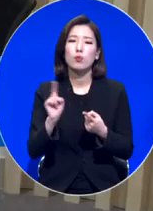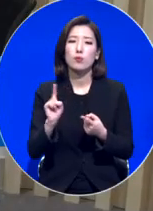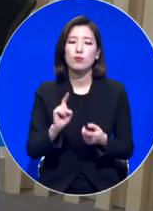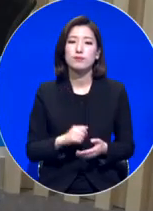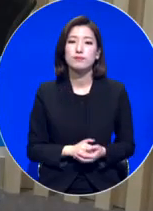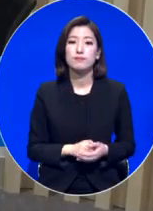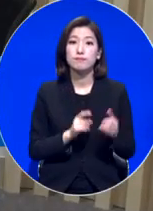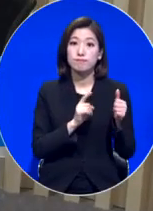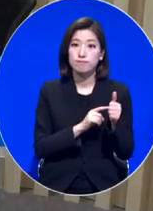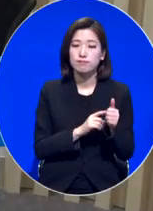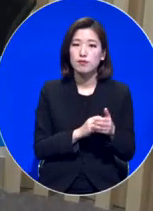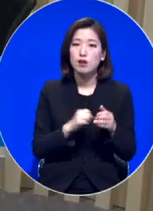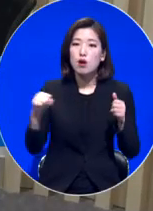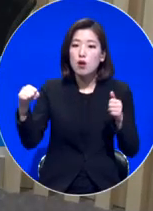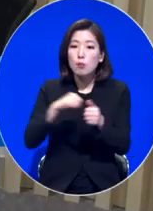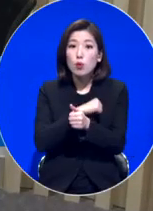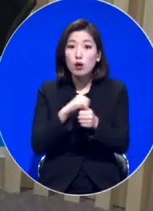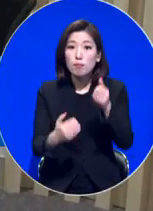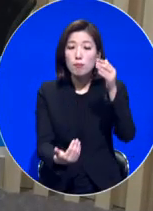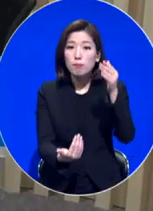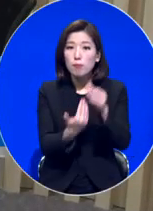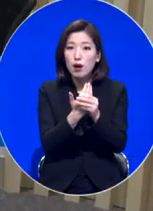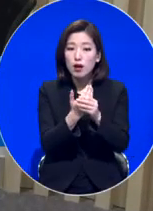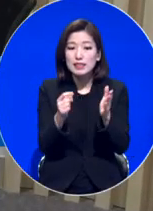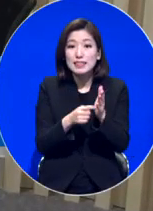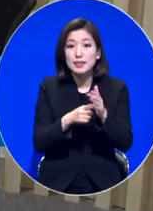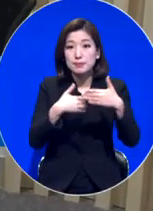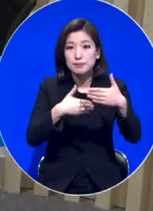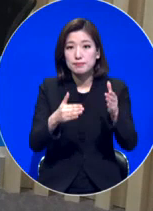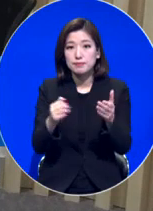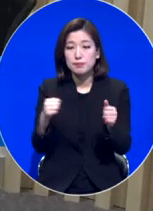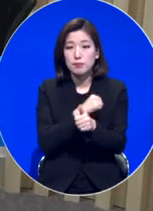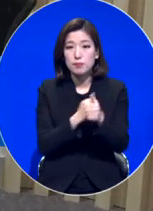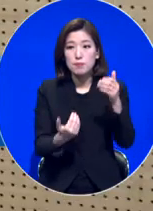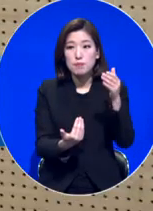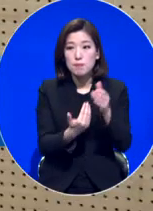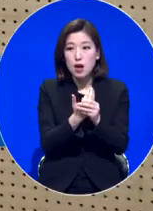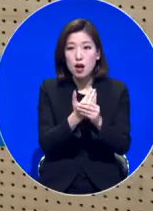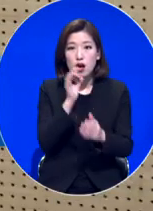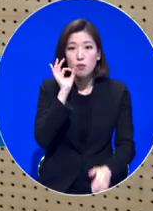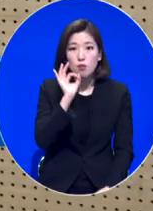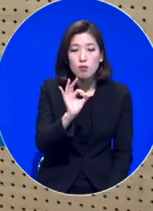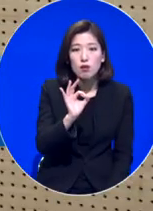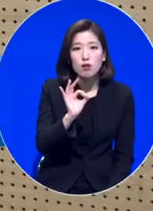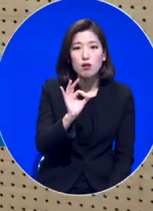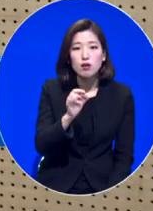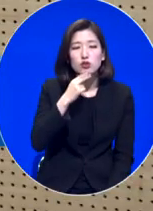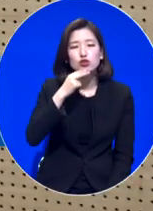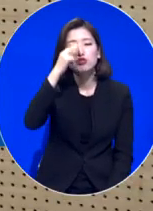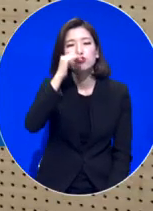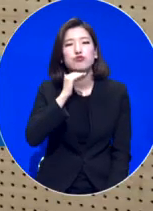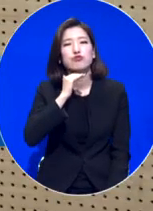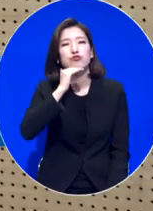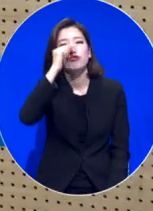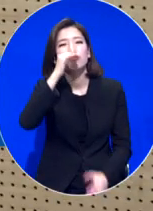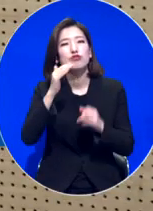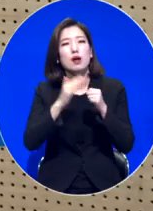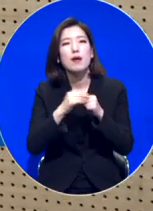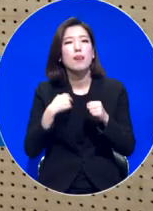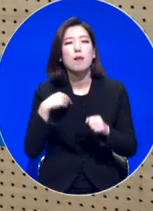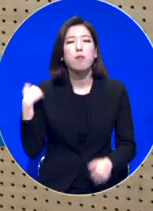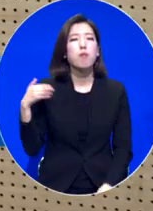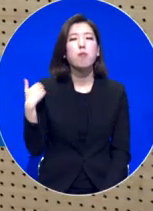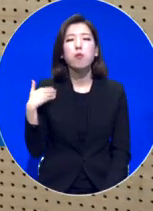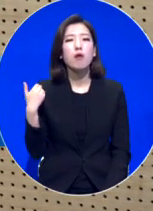이제 폭행을 한 이후에 응급실에서 폭행한 이후에 주치 상태였다라는 상태로 상당히 이제 그 부분이 감안된 부분이